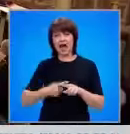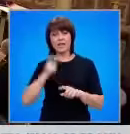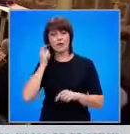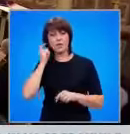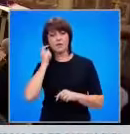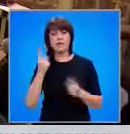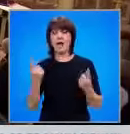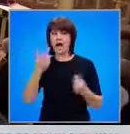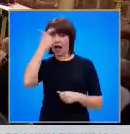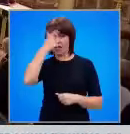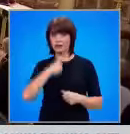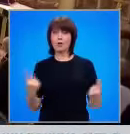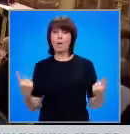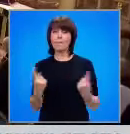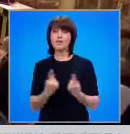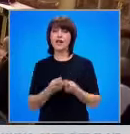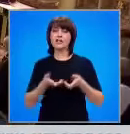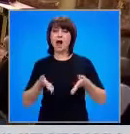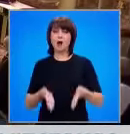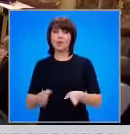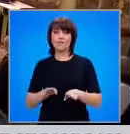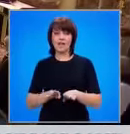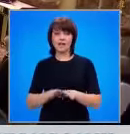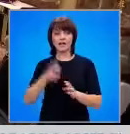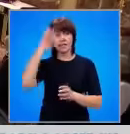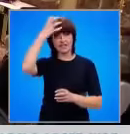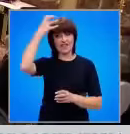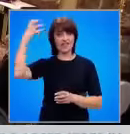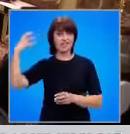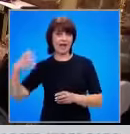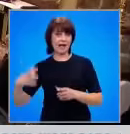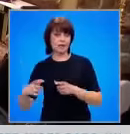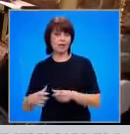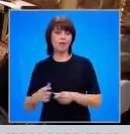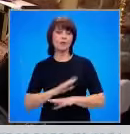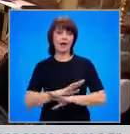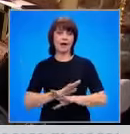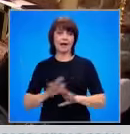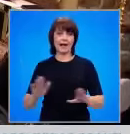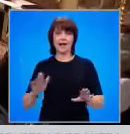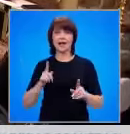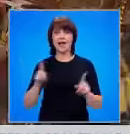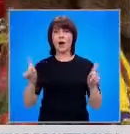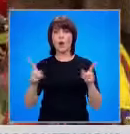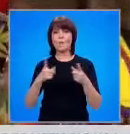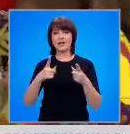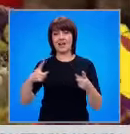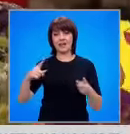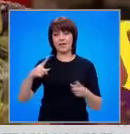посрещнаха ковчега. С сваляне на имперската корона символично беше сложен край на управлението на кралицата.